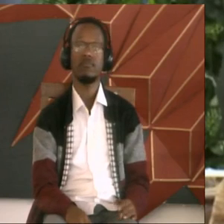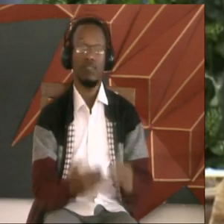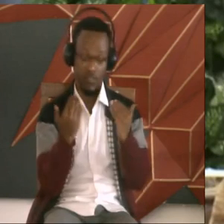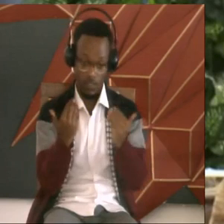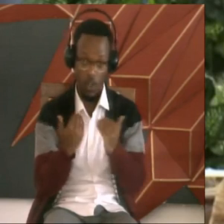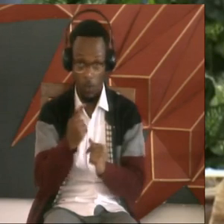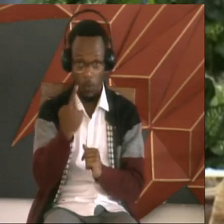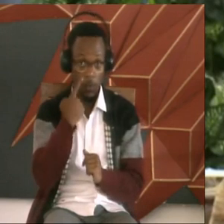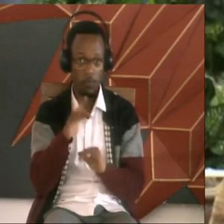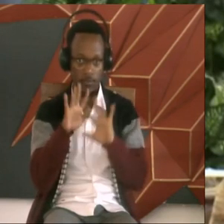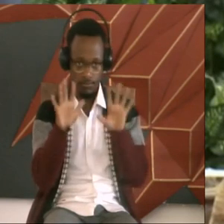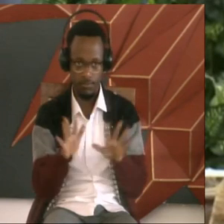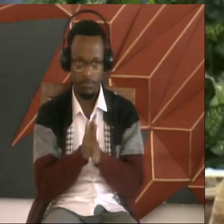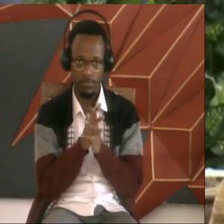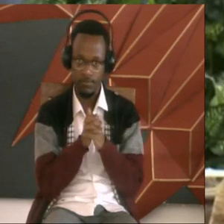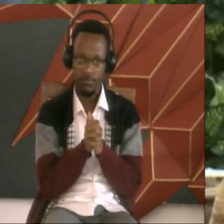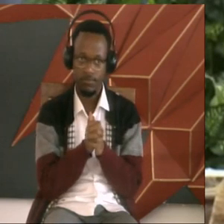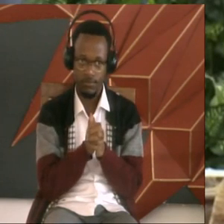murebe noneho